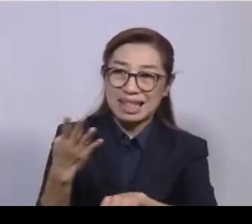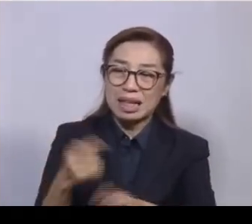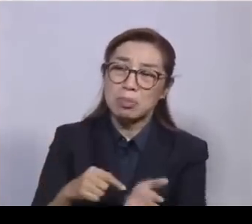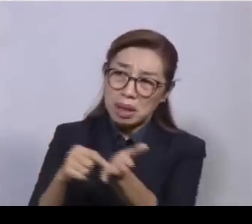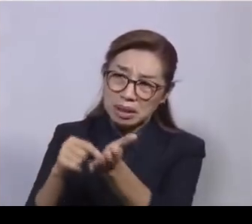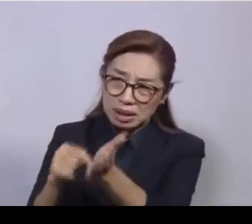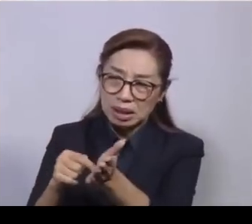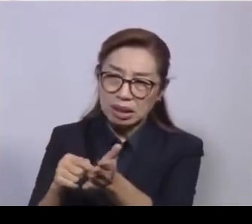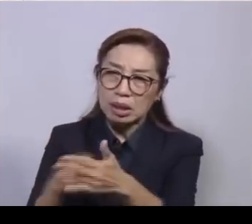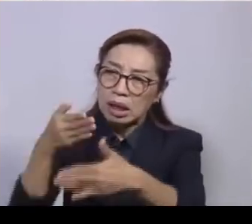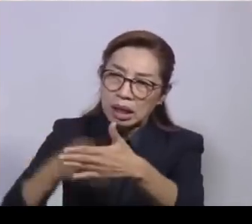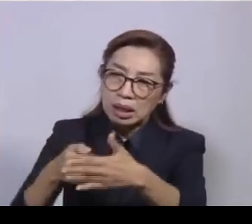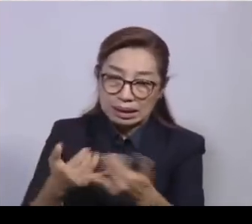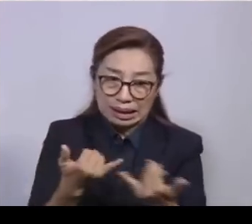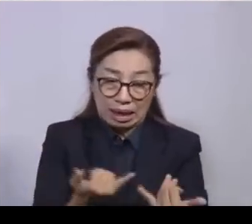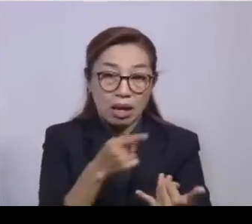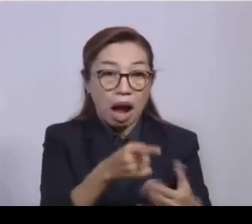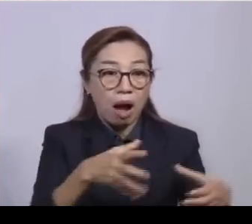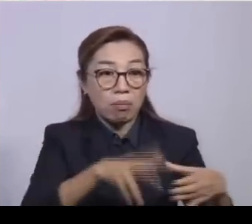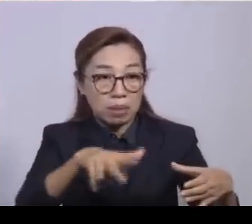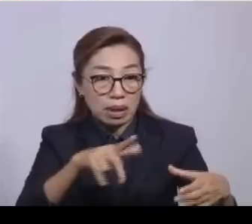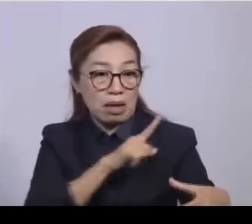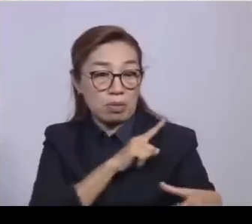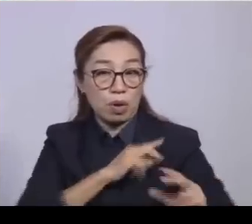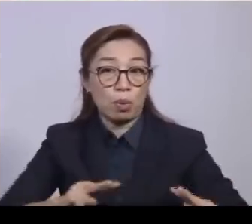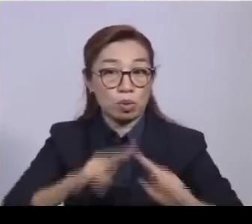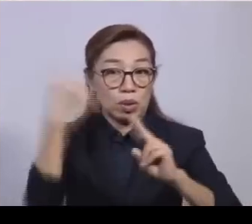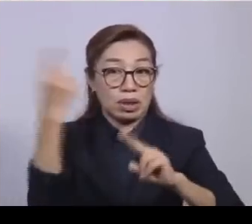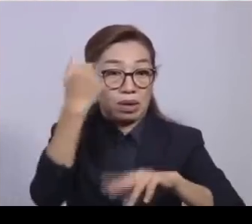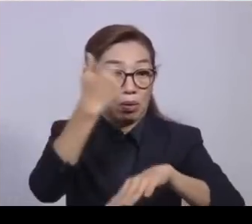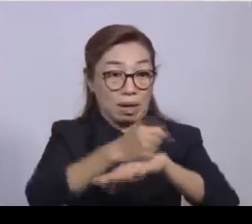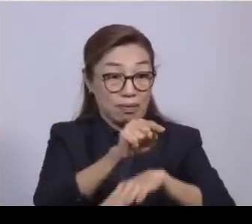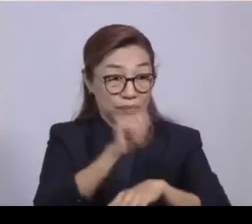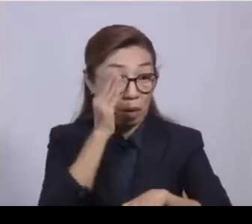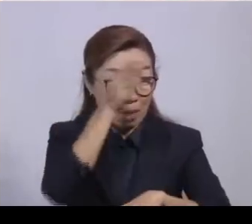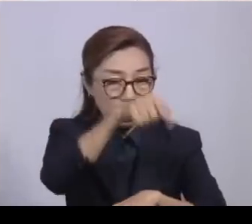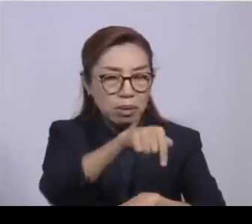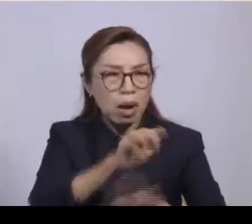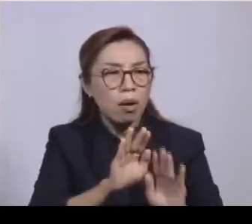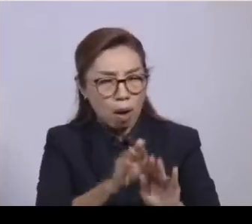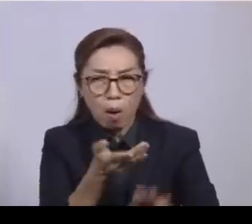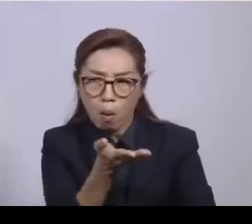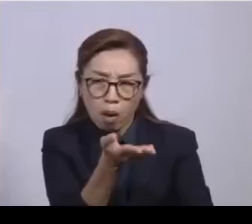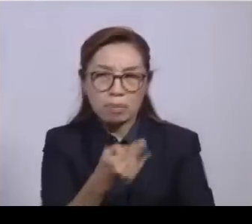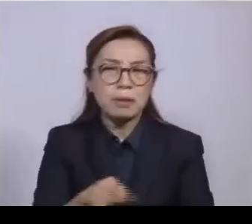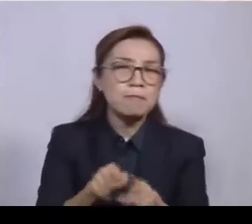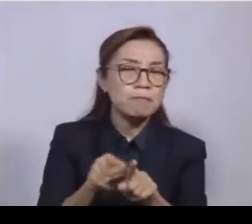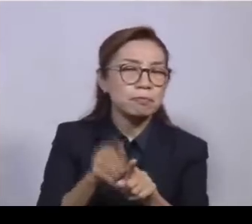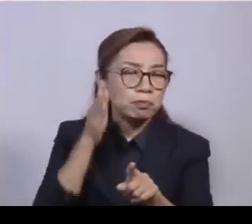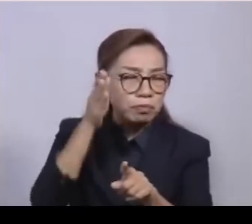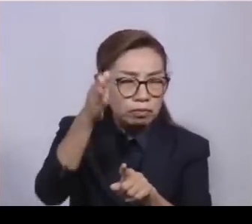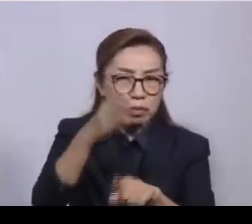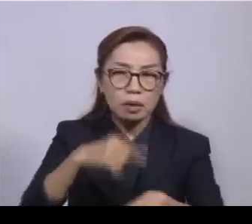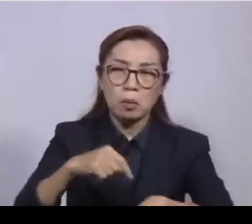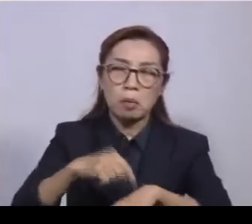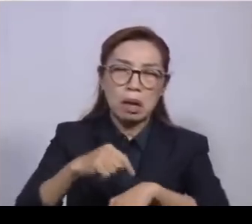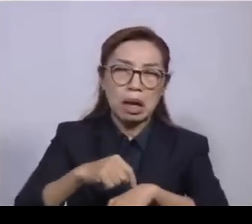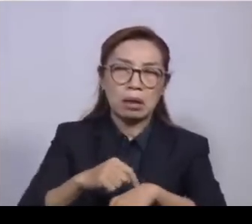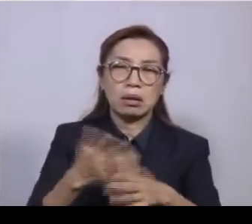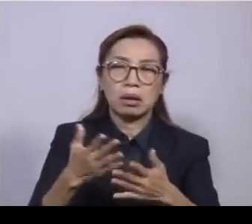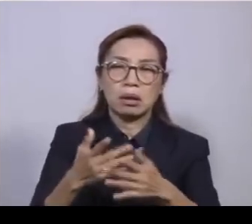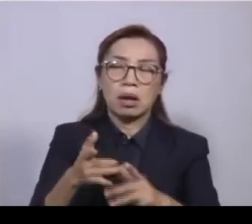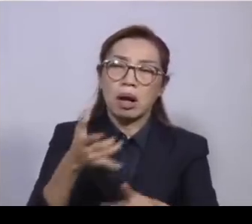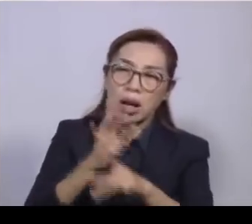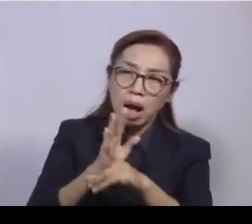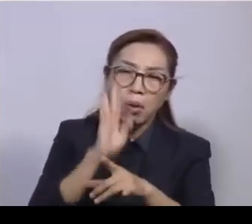เรื่องนี้ให้มันมีการขยายเนี่ยรวมทั้งเรื่องของการจำหน่ายเครื่องดื่มแอลกอฮอล์ในพื้นที่ท่องเที่ยวเนี่ยให้ไม่ต้องเว้นระยะเวลาได้หรือ